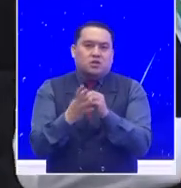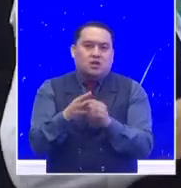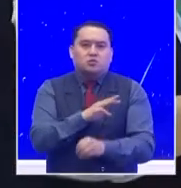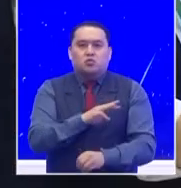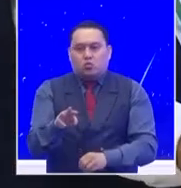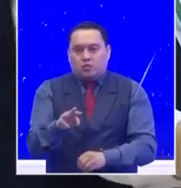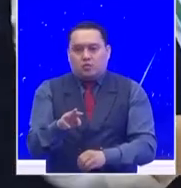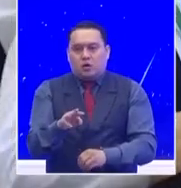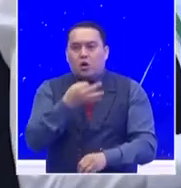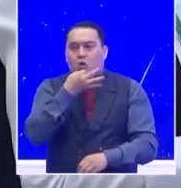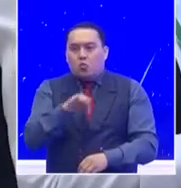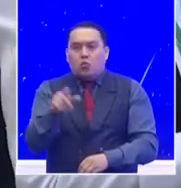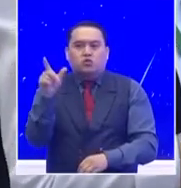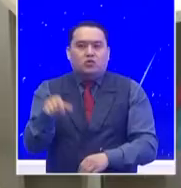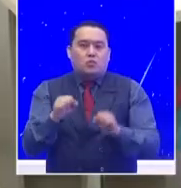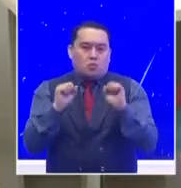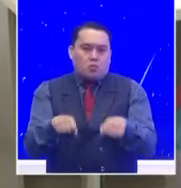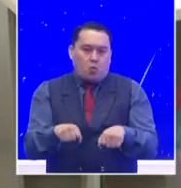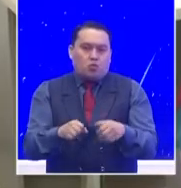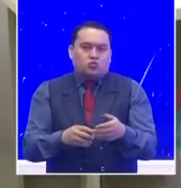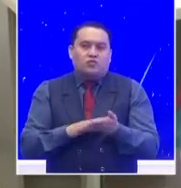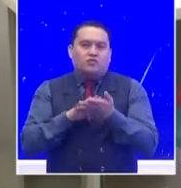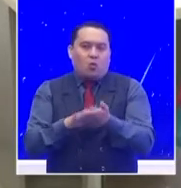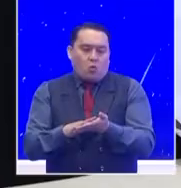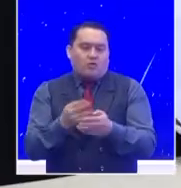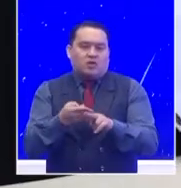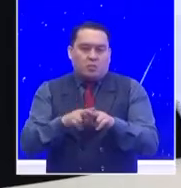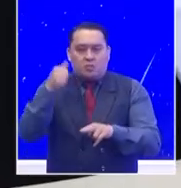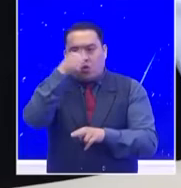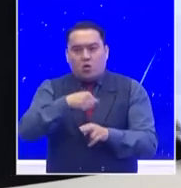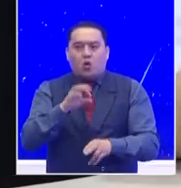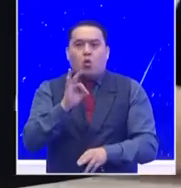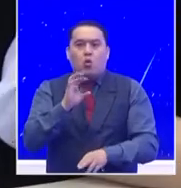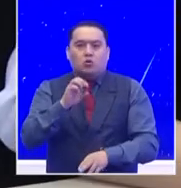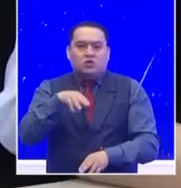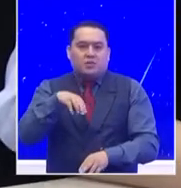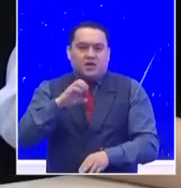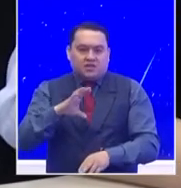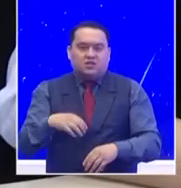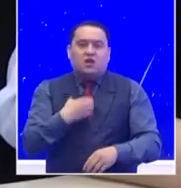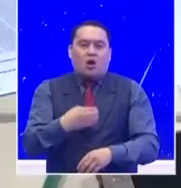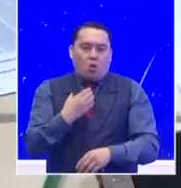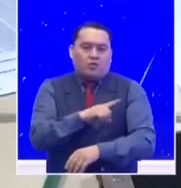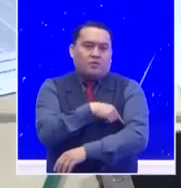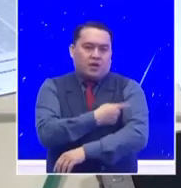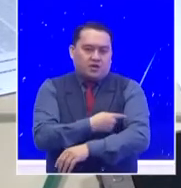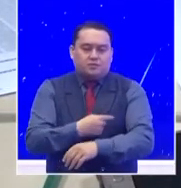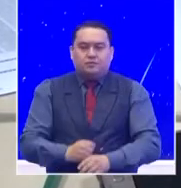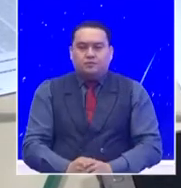минут. Кроме того, любой может получить выписку по платежам, внедренной в этом году системой ОСМС, и принимать участие в электронных